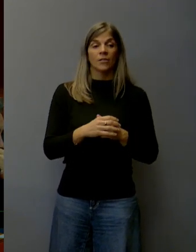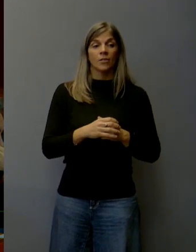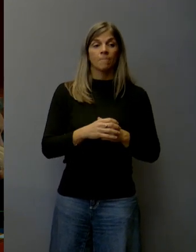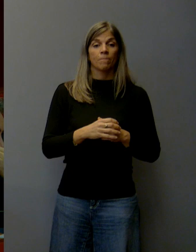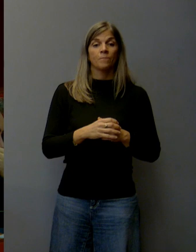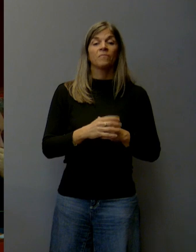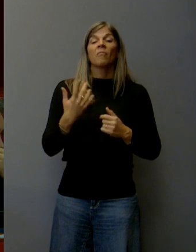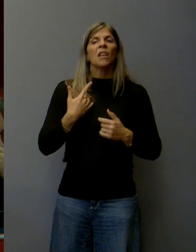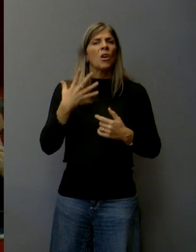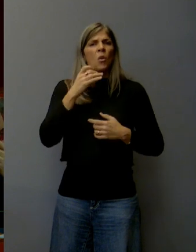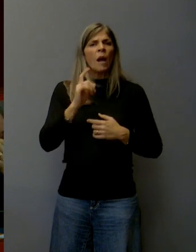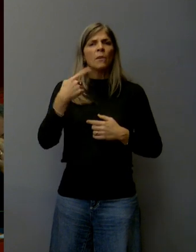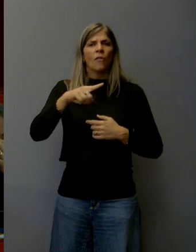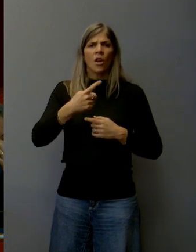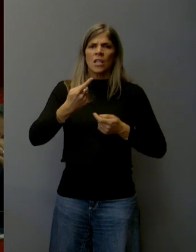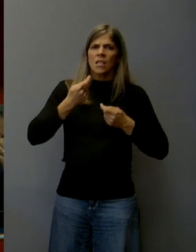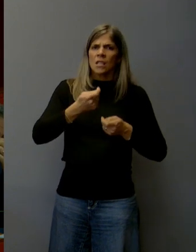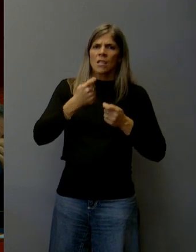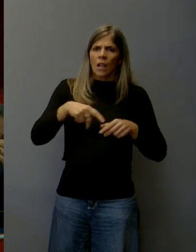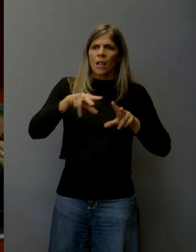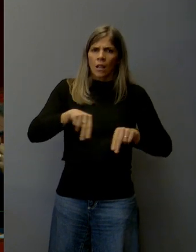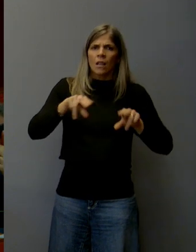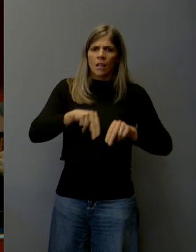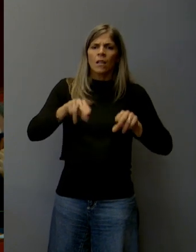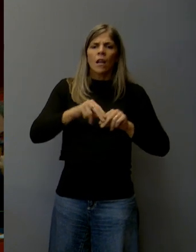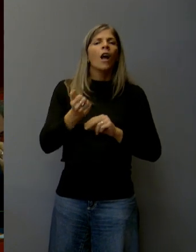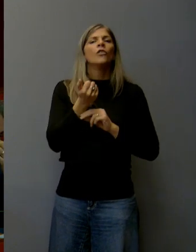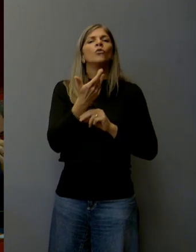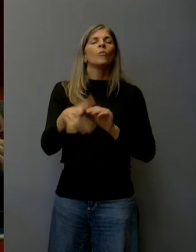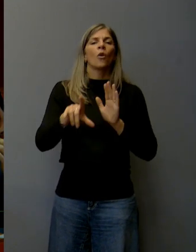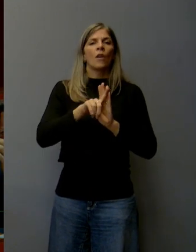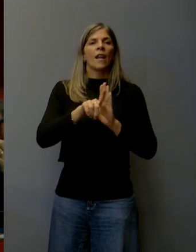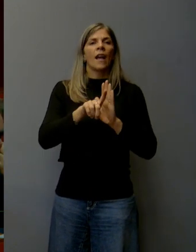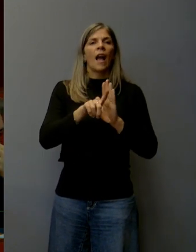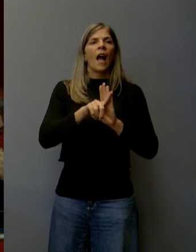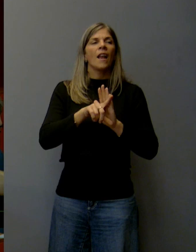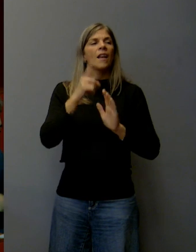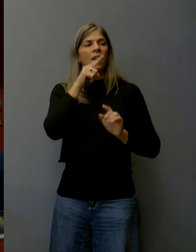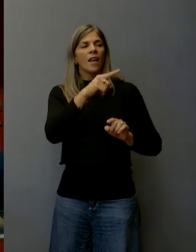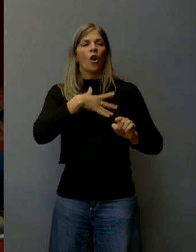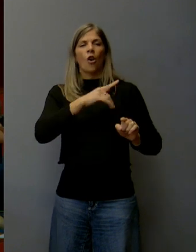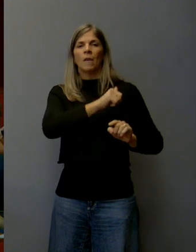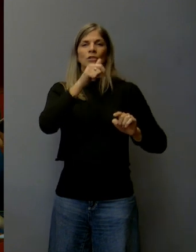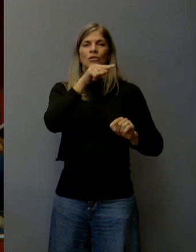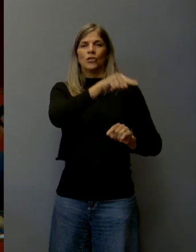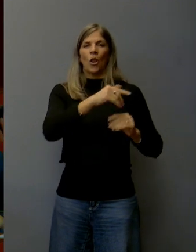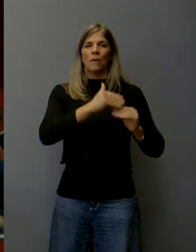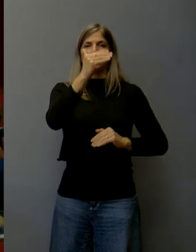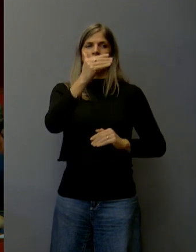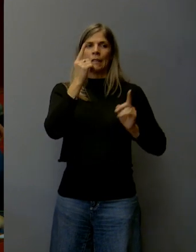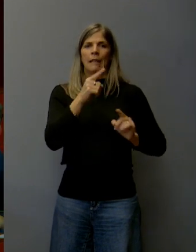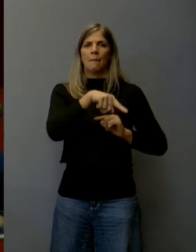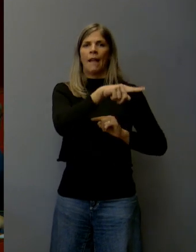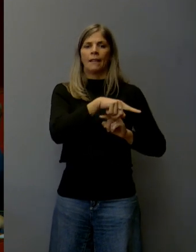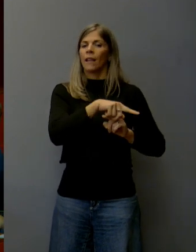continuate a insistere si continua a insistere sul discorso che il numero legale lo compia Cioè è compito solo della maggioranza bisogna essere